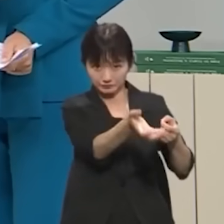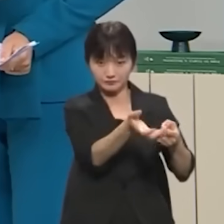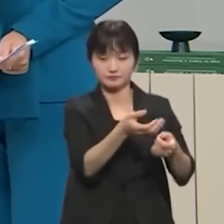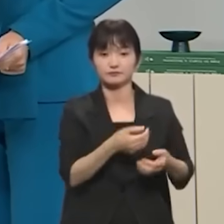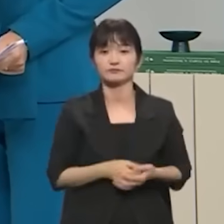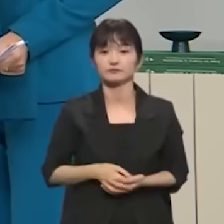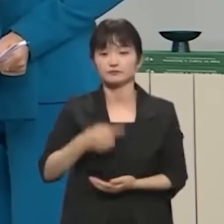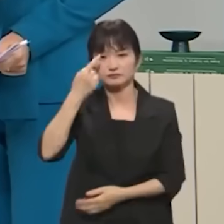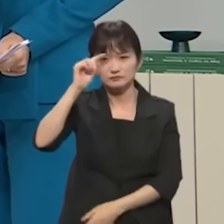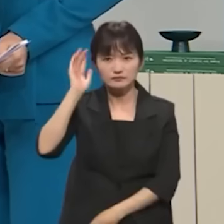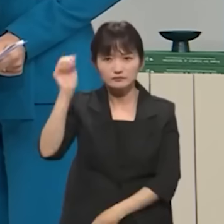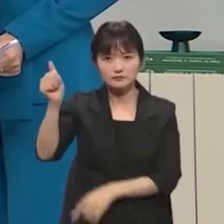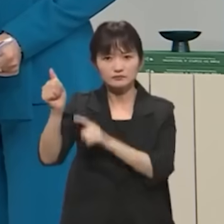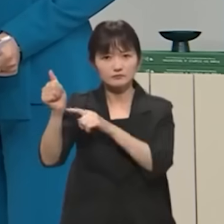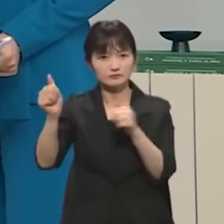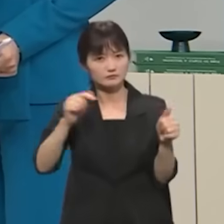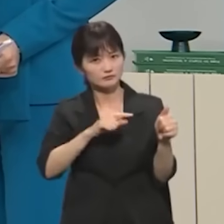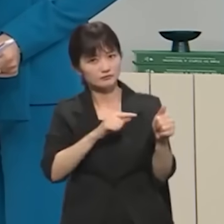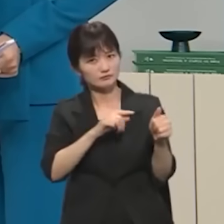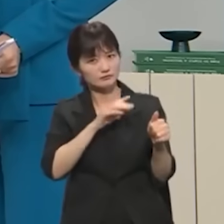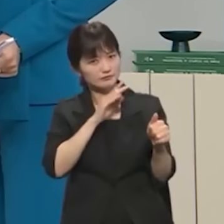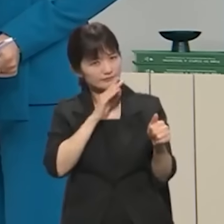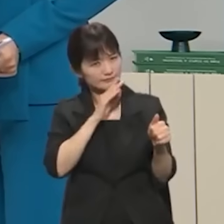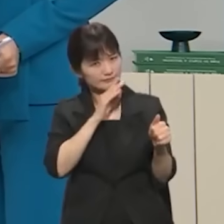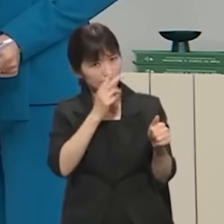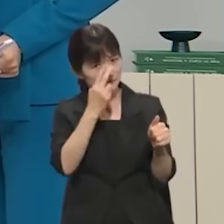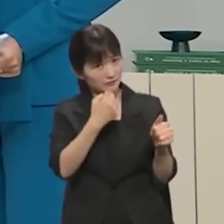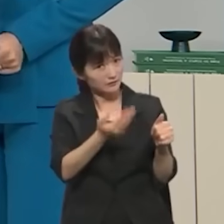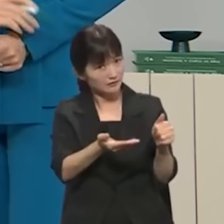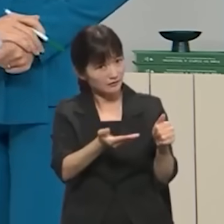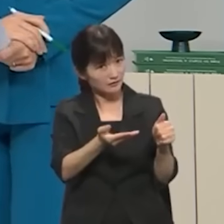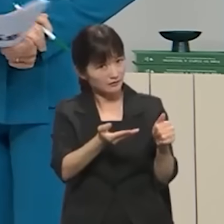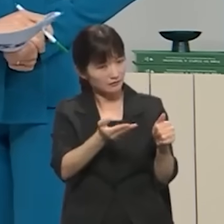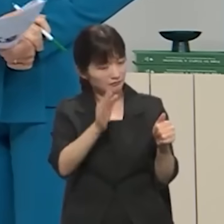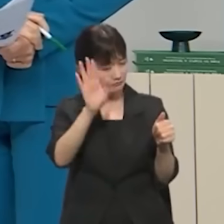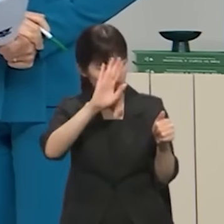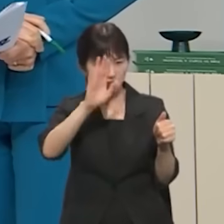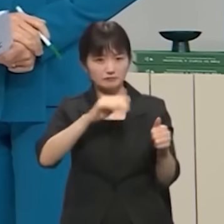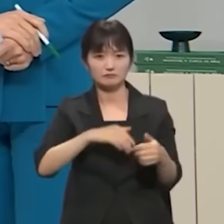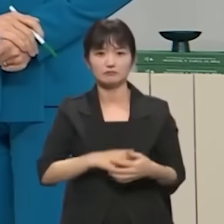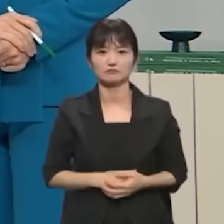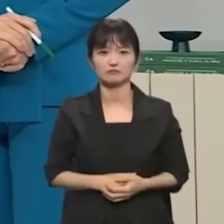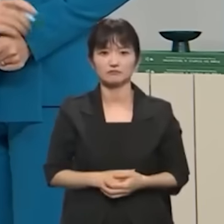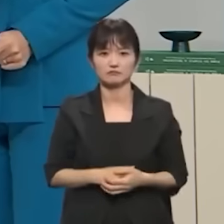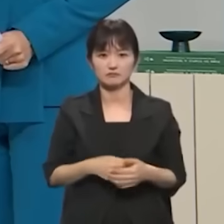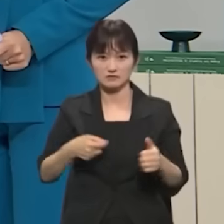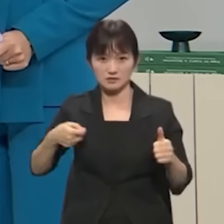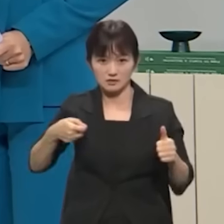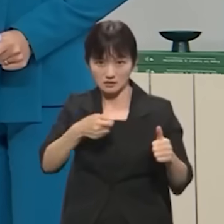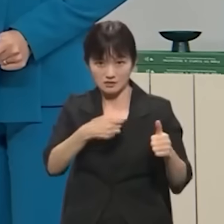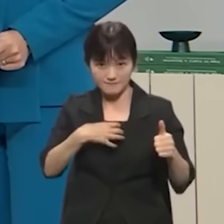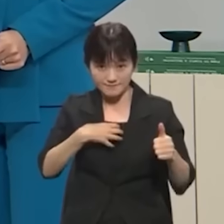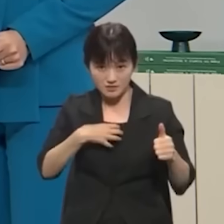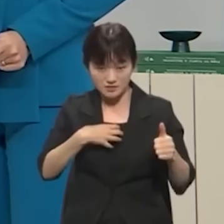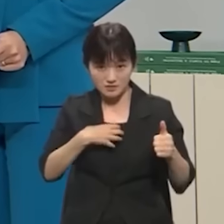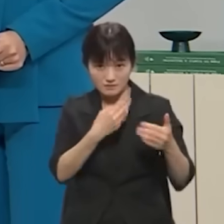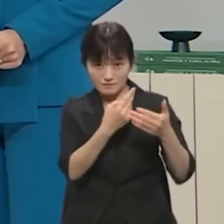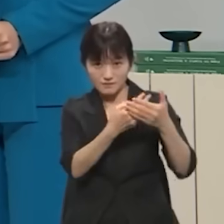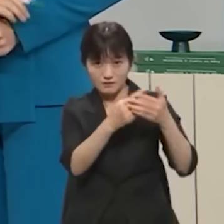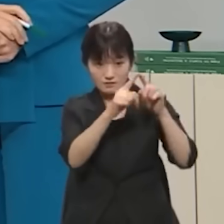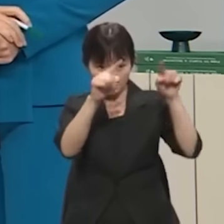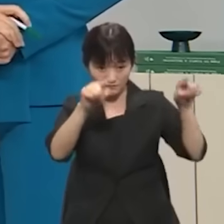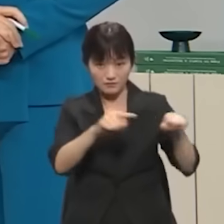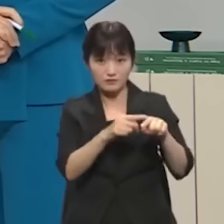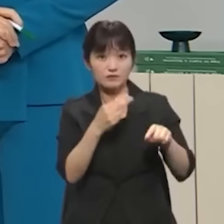하지만 푸틴이 그를 진심으로 봐줄 거라고 생각한 사람 없었습니다. 암살 위협에 창문 없는 호텔에